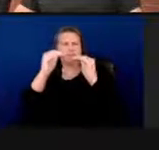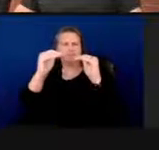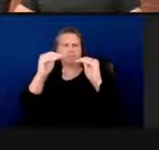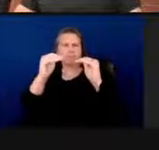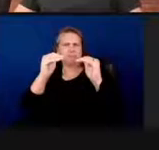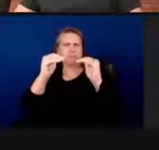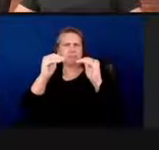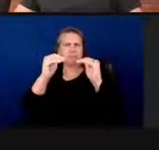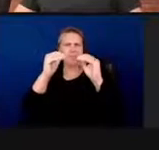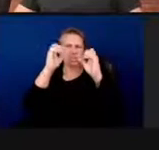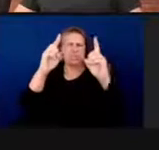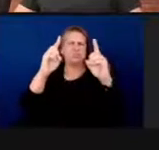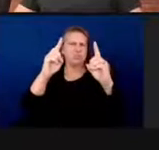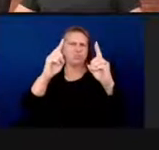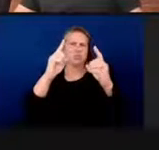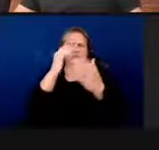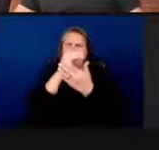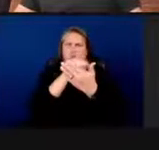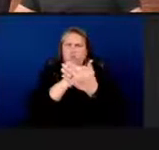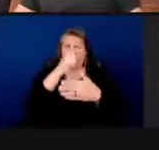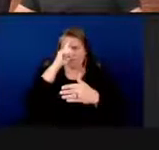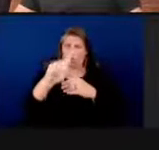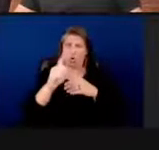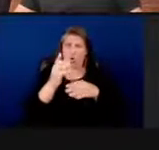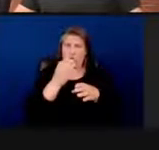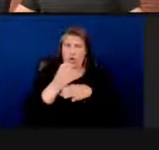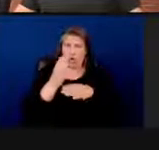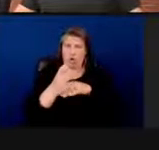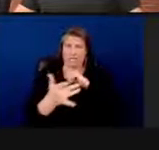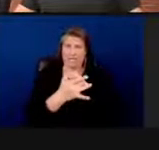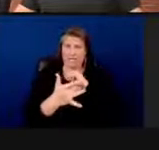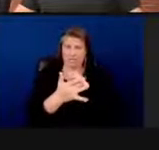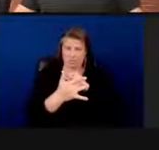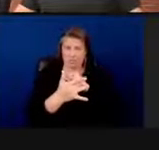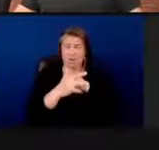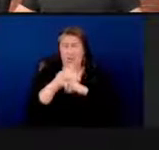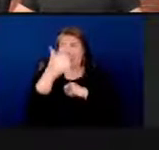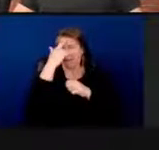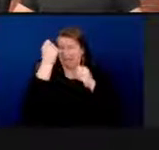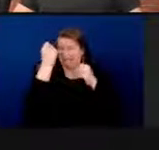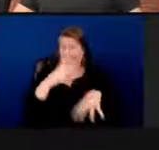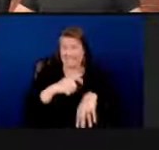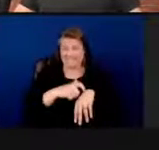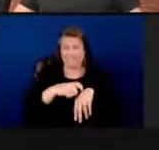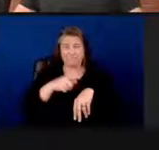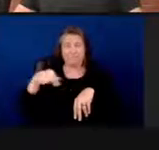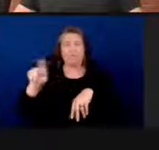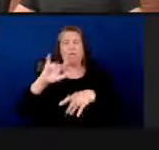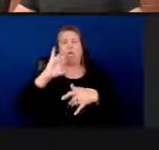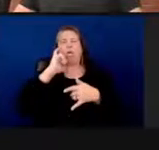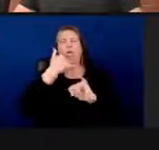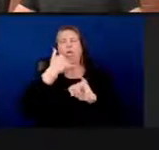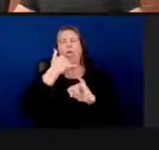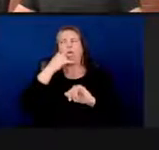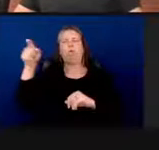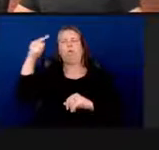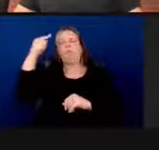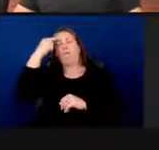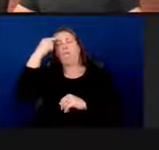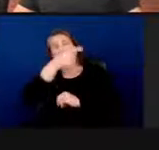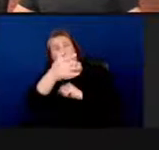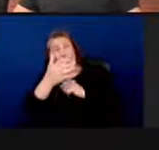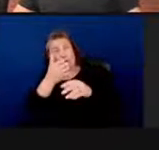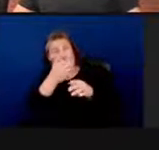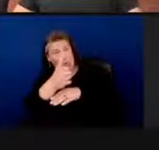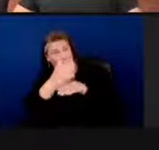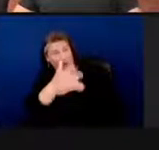الدروس وبعض الحصص مع هذا التعليم الفني. في بعض الأحيان تسير